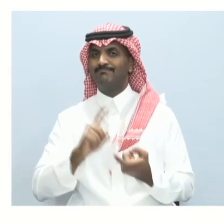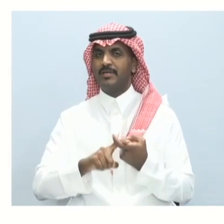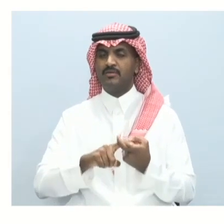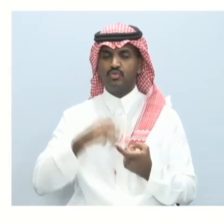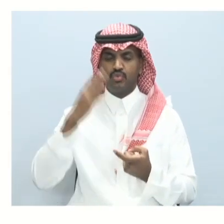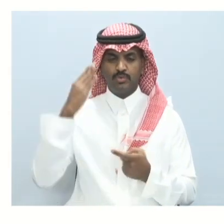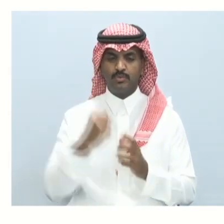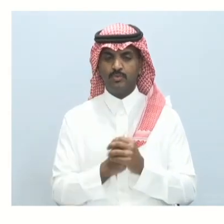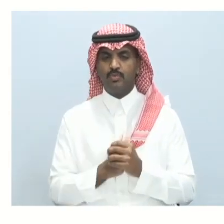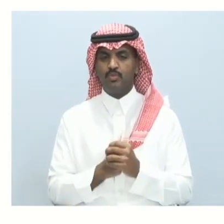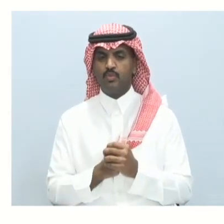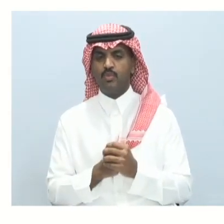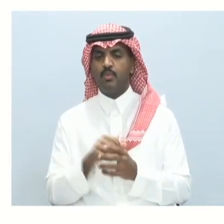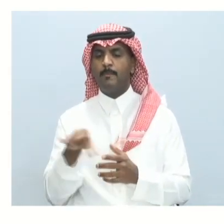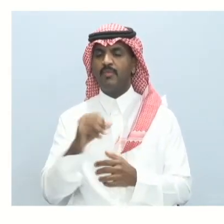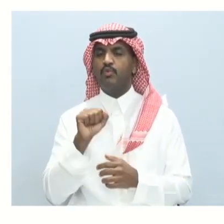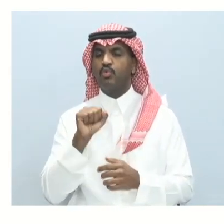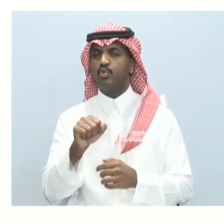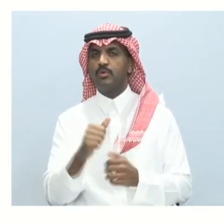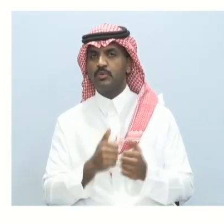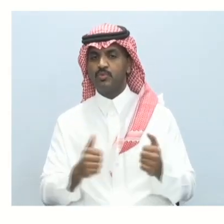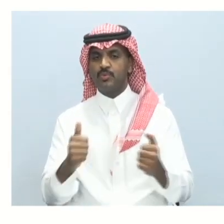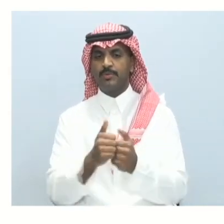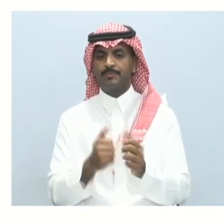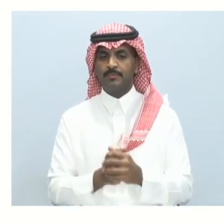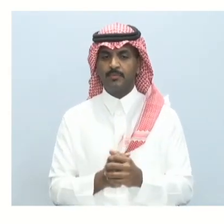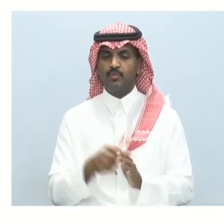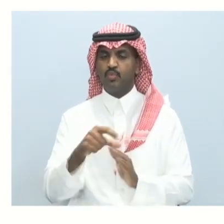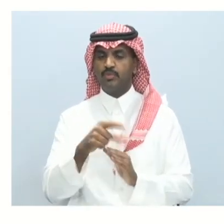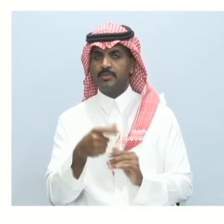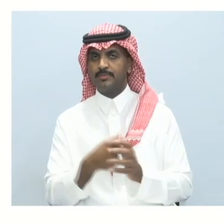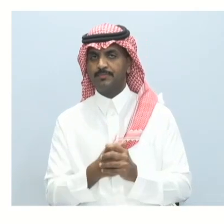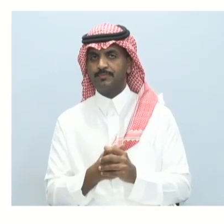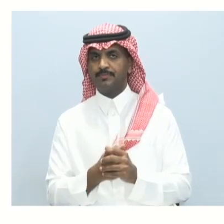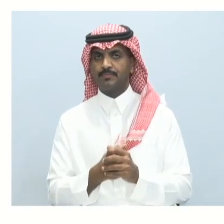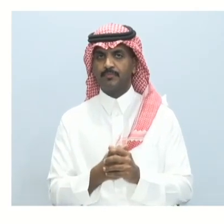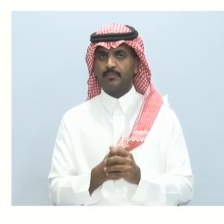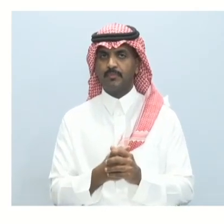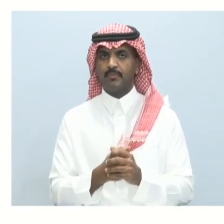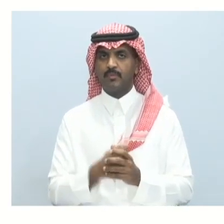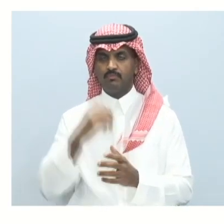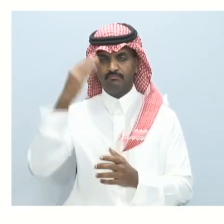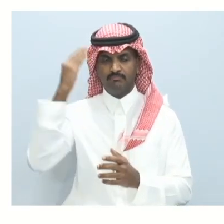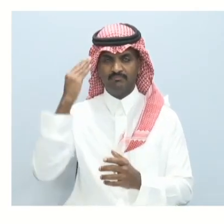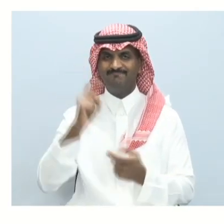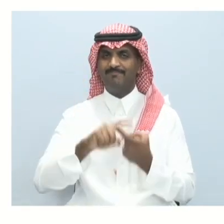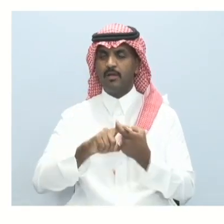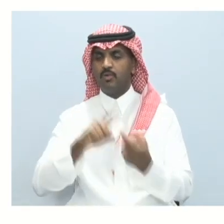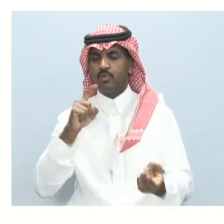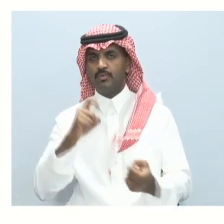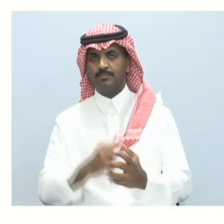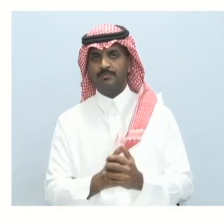وبعض الحقوق الاسريه وموضوع الدرس تحديدا هو الدرس الخامس وهو ما يسمى